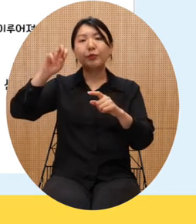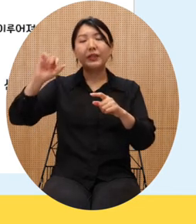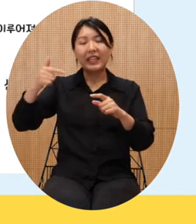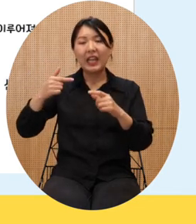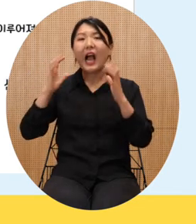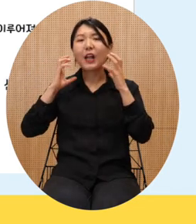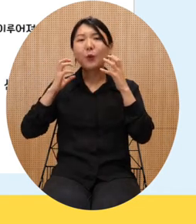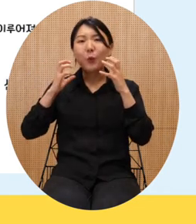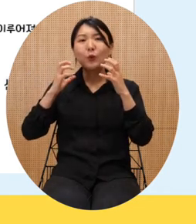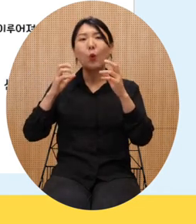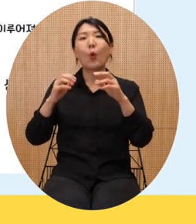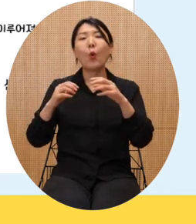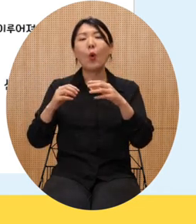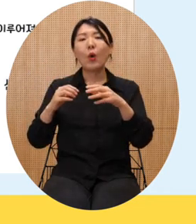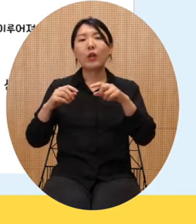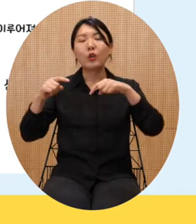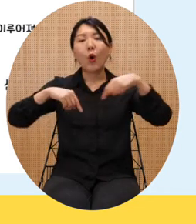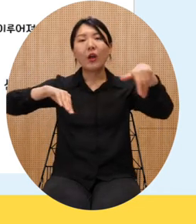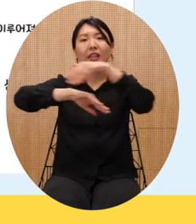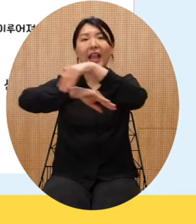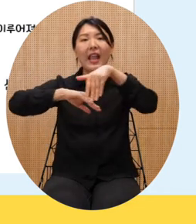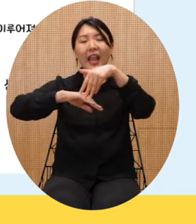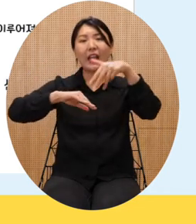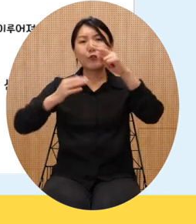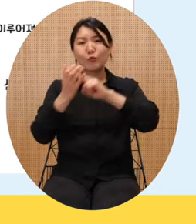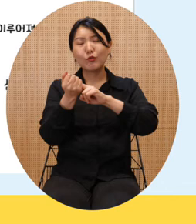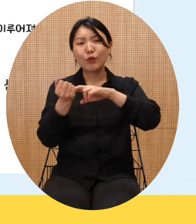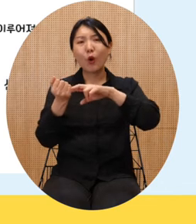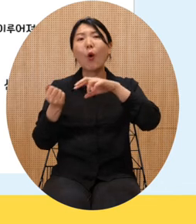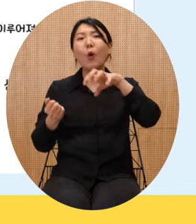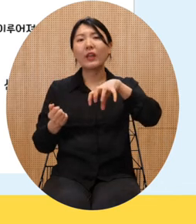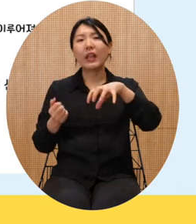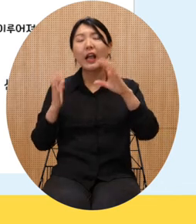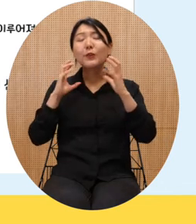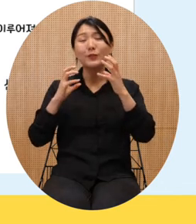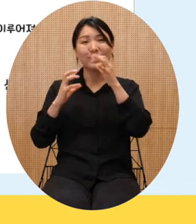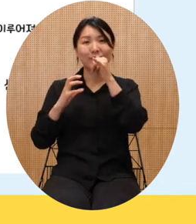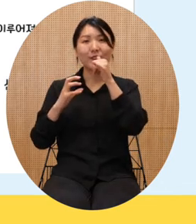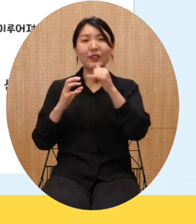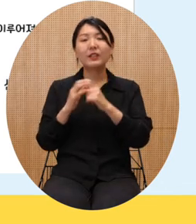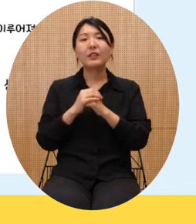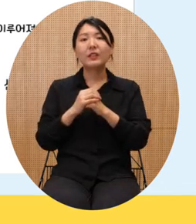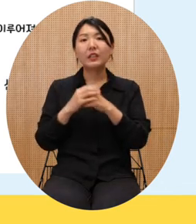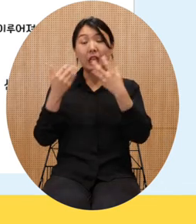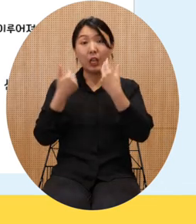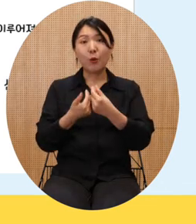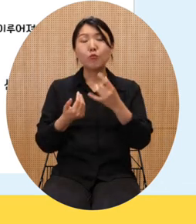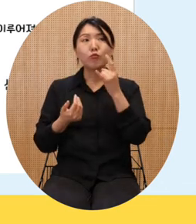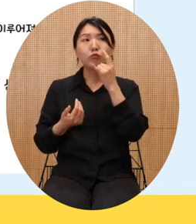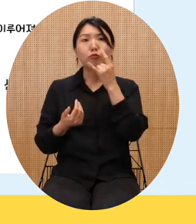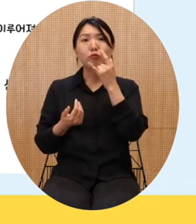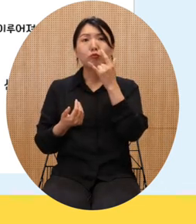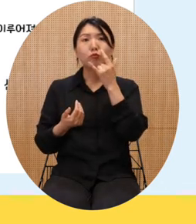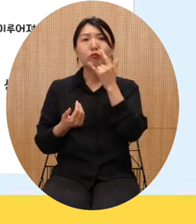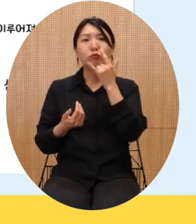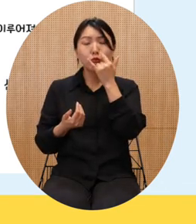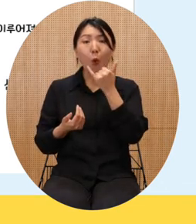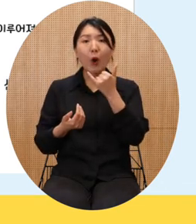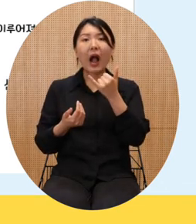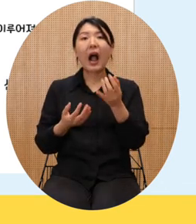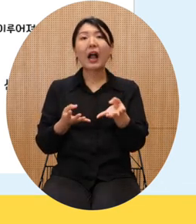부분들이 있습니다. 이주민 아동, 그리고 그다음에 정책 사각지대에 있는 아동이 특히 또 어떤 경우가